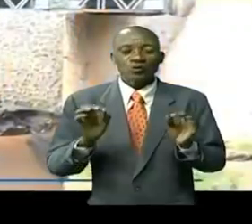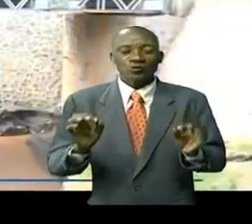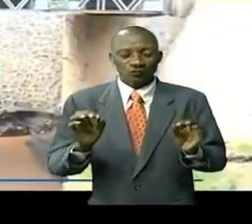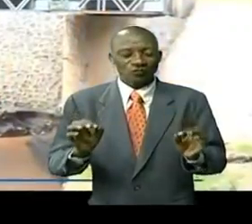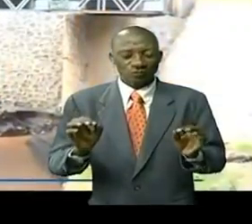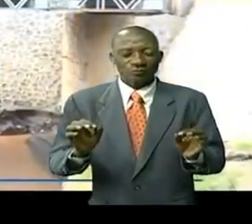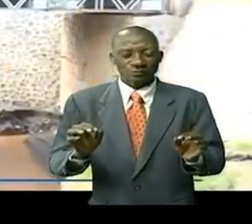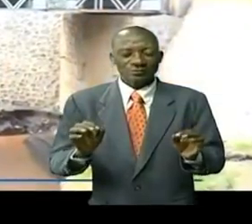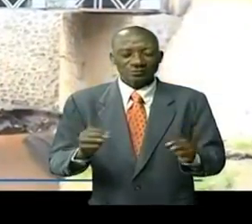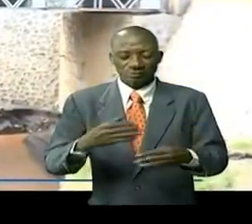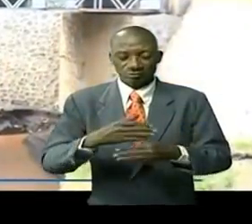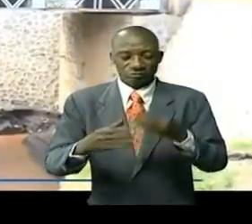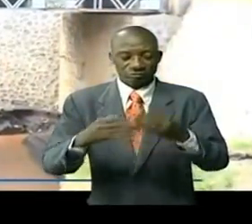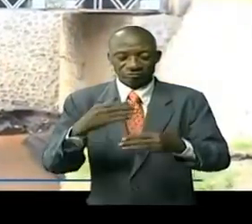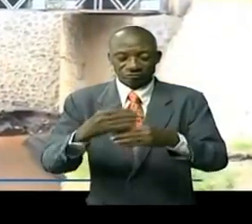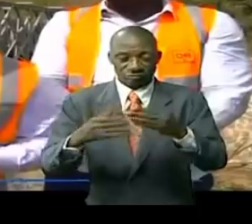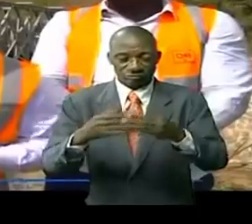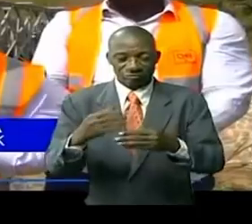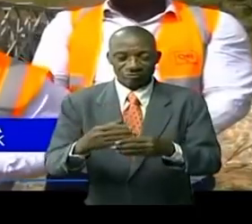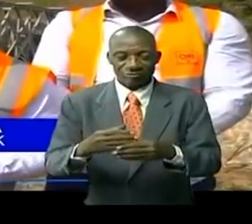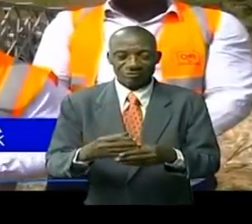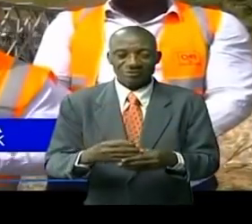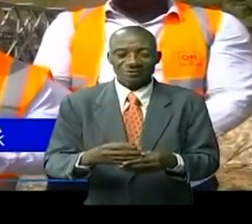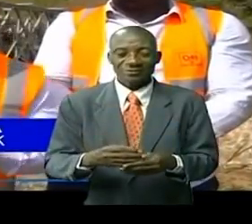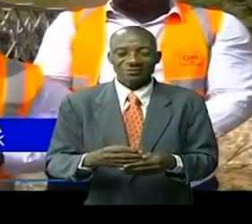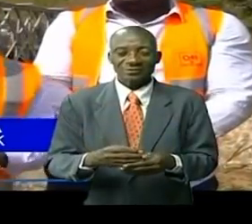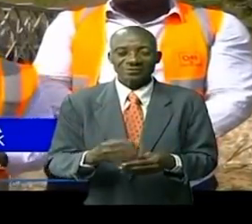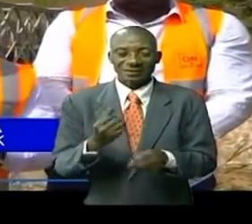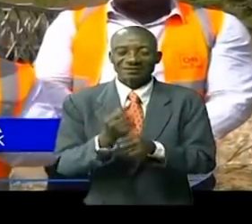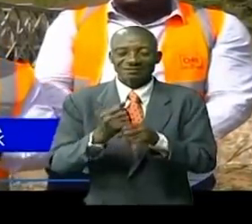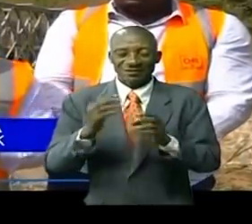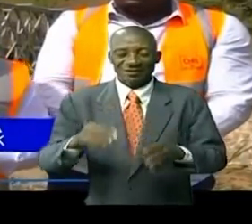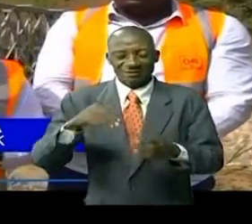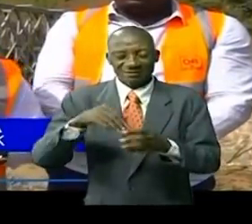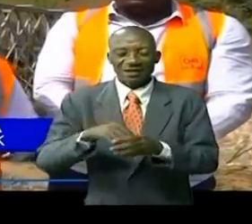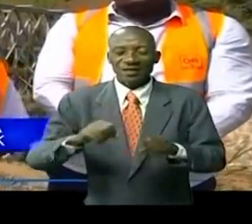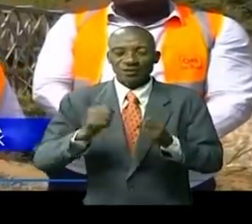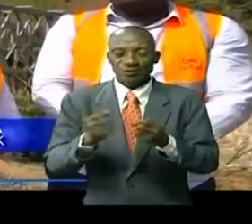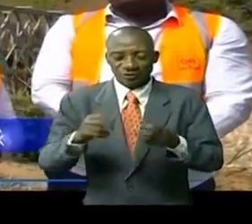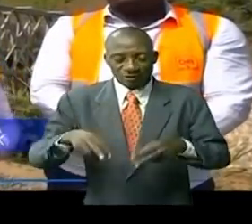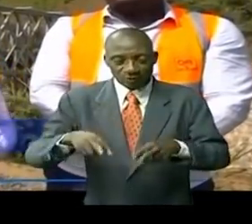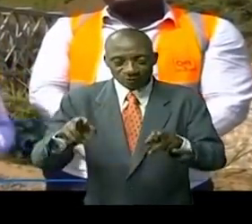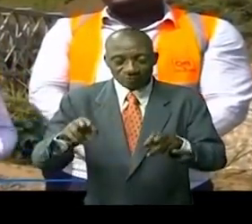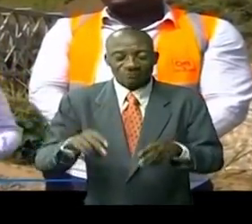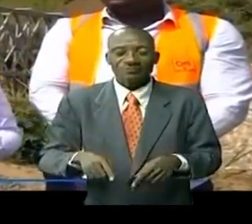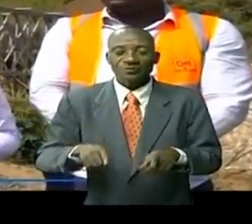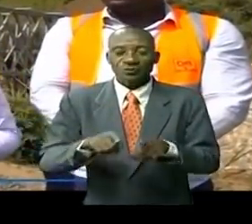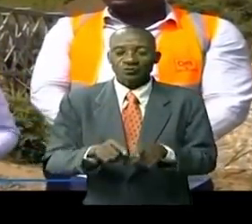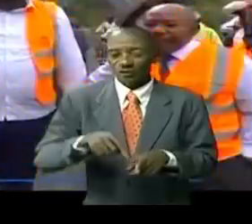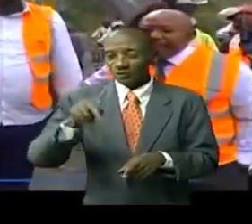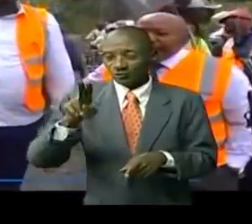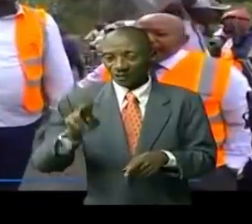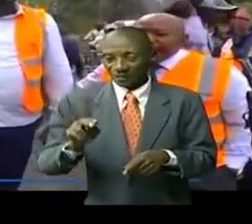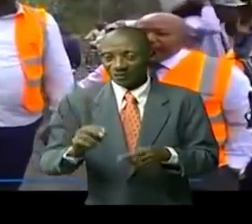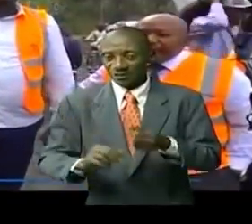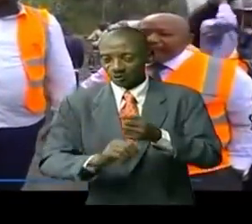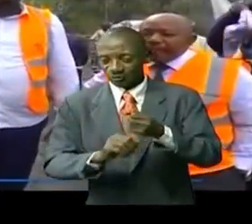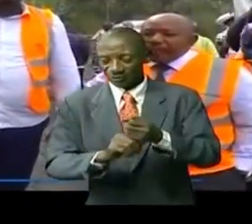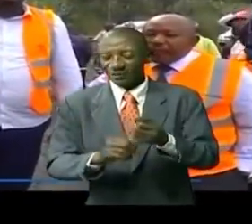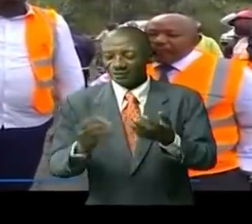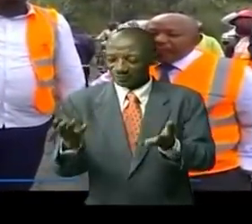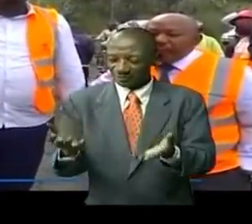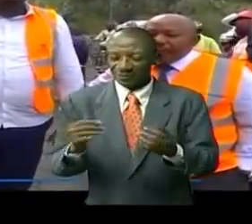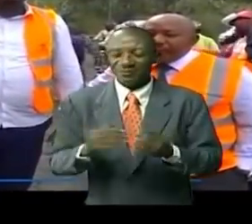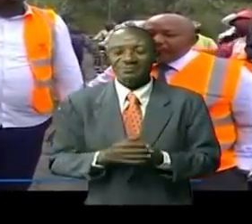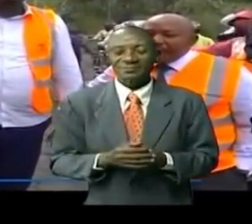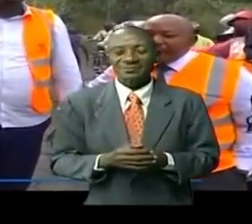en collaboration avec la MONUSCO. Et nous sommes venus nous rendre compte que réellement, le pont est finalisé, totalement terminé. Le directeur provincial de l'Office